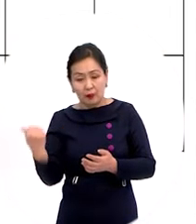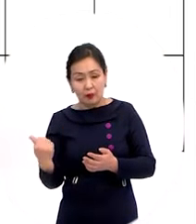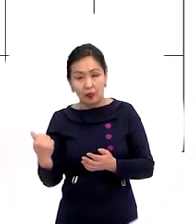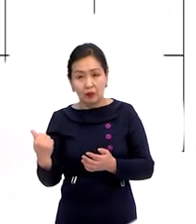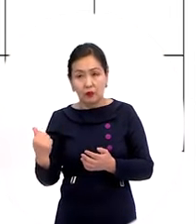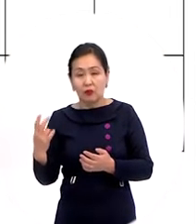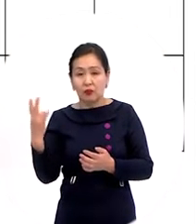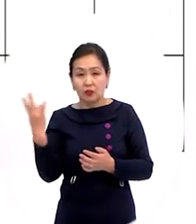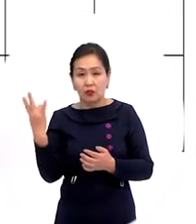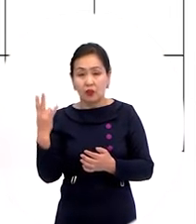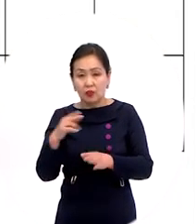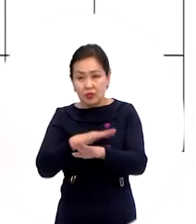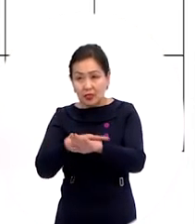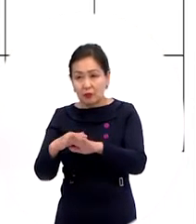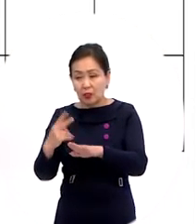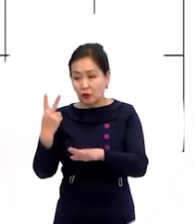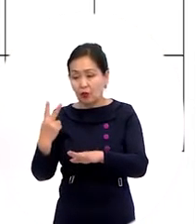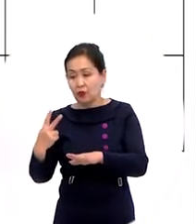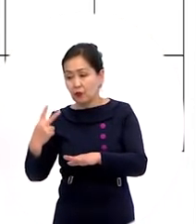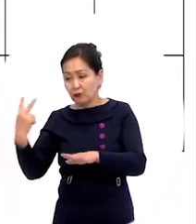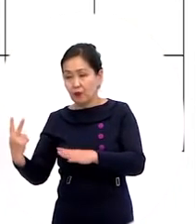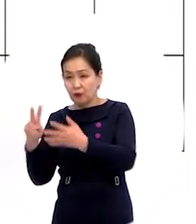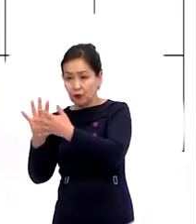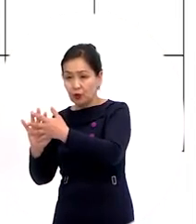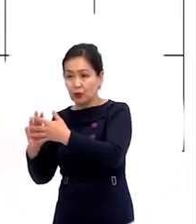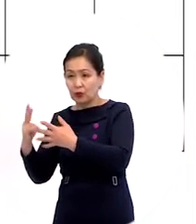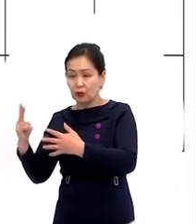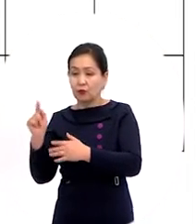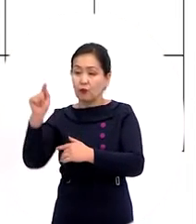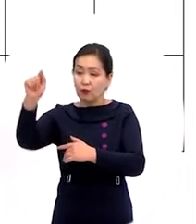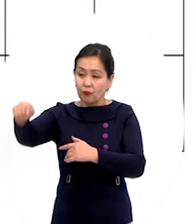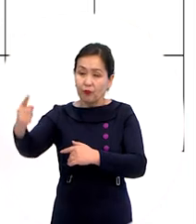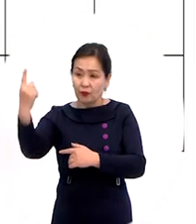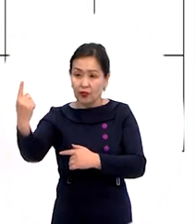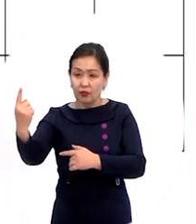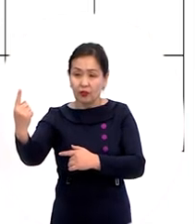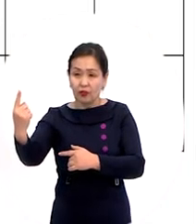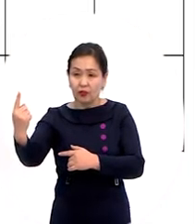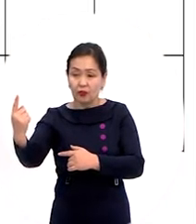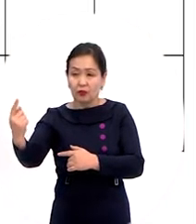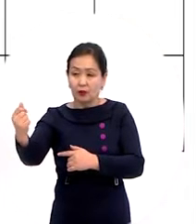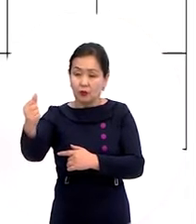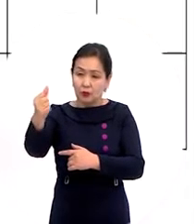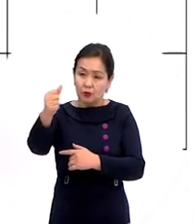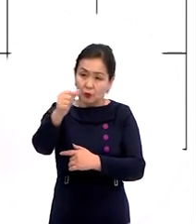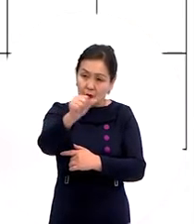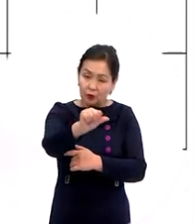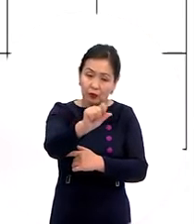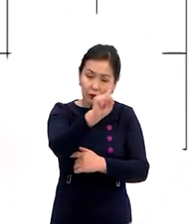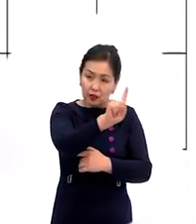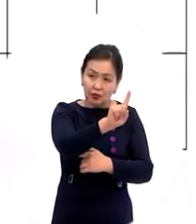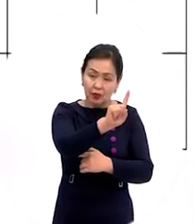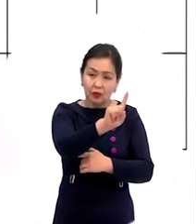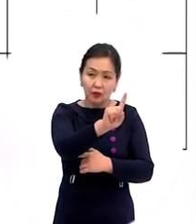замаар баруун тиш 2 нүд, урд зүгт 1 нүд, зүүн зүгт 1